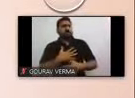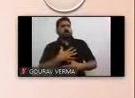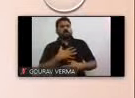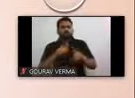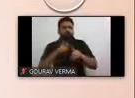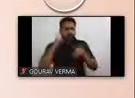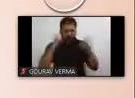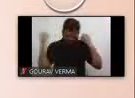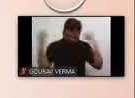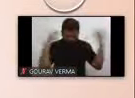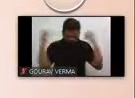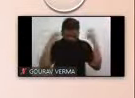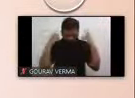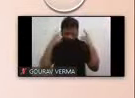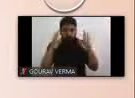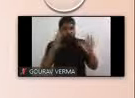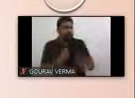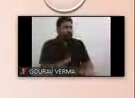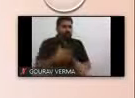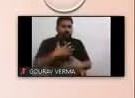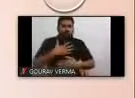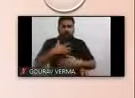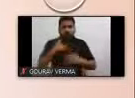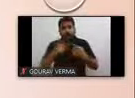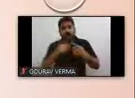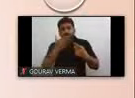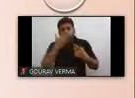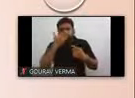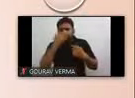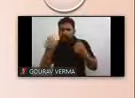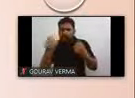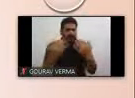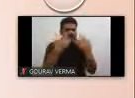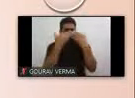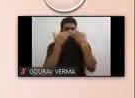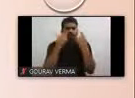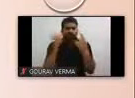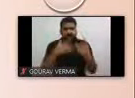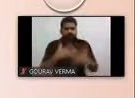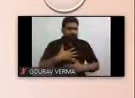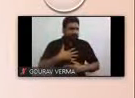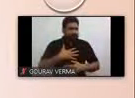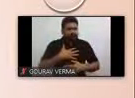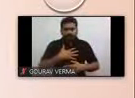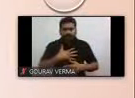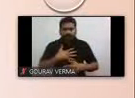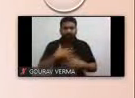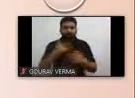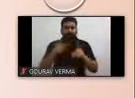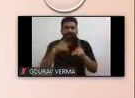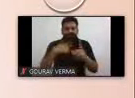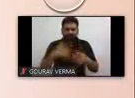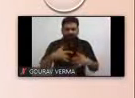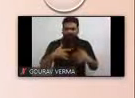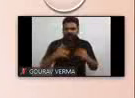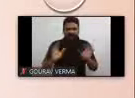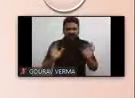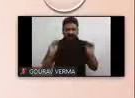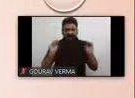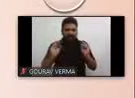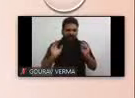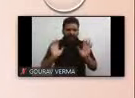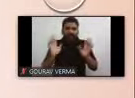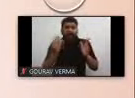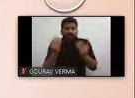एक साथ आएगी, बहुत सी खुशबू एक साथ आएगी, दे गेट वेरी ओवरवेल्म, वो उनको डिसकम्फर्ट हो जाएगा. अगर